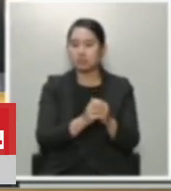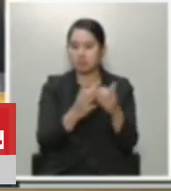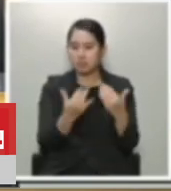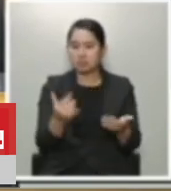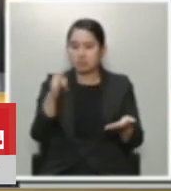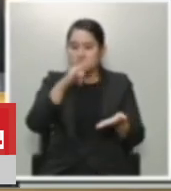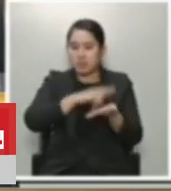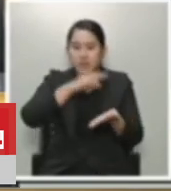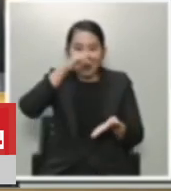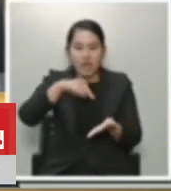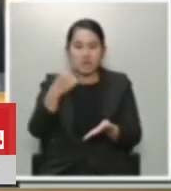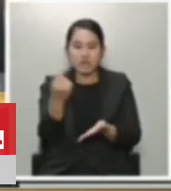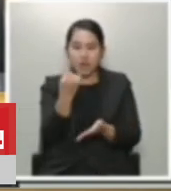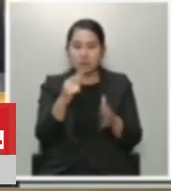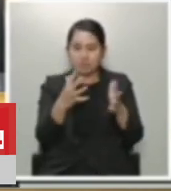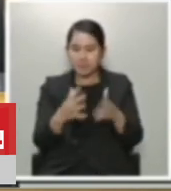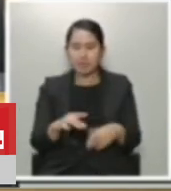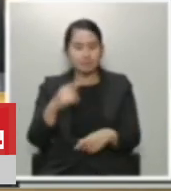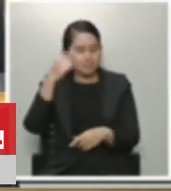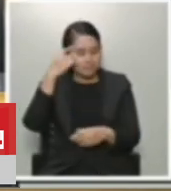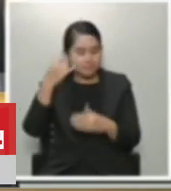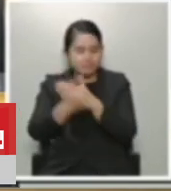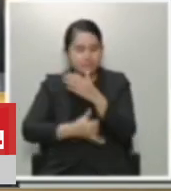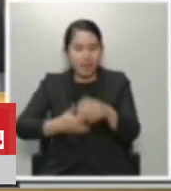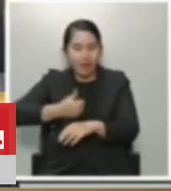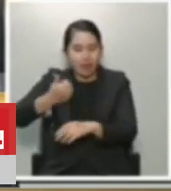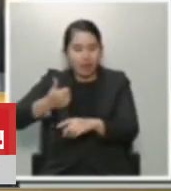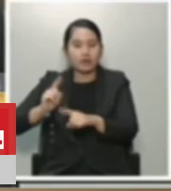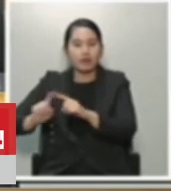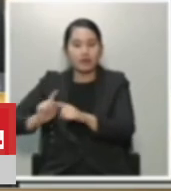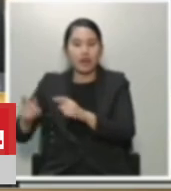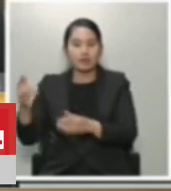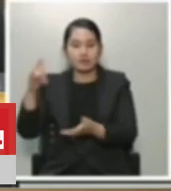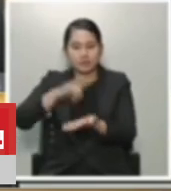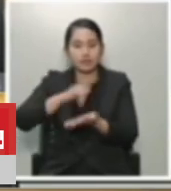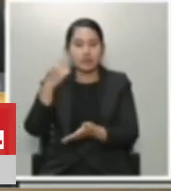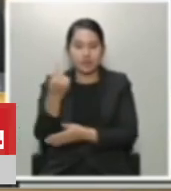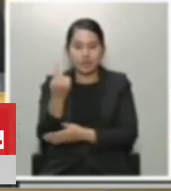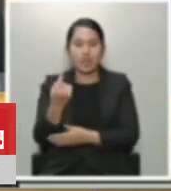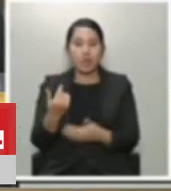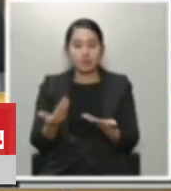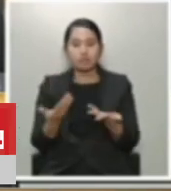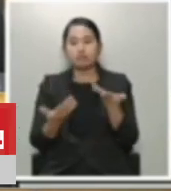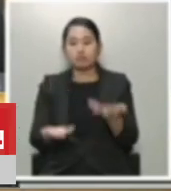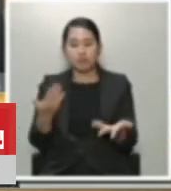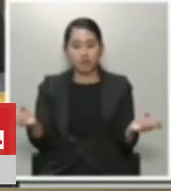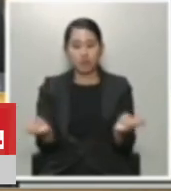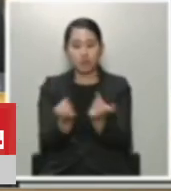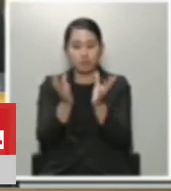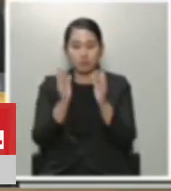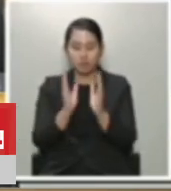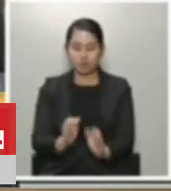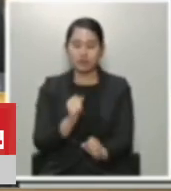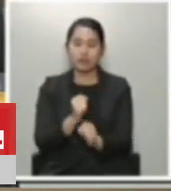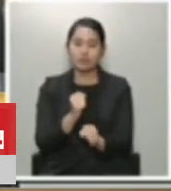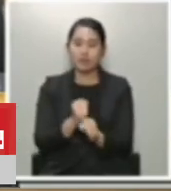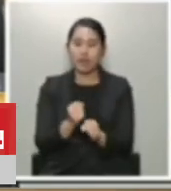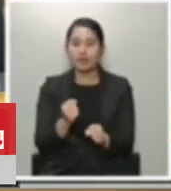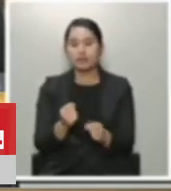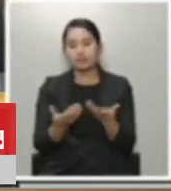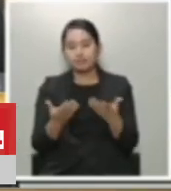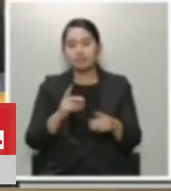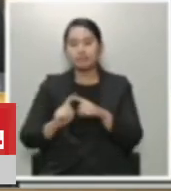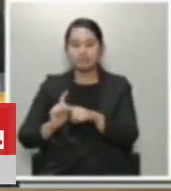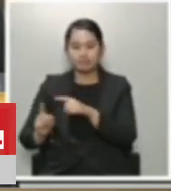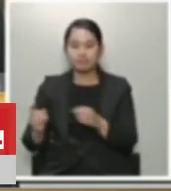ทำให้นะครับเรื่องของการว่างงานหรือว่าการตกงานนะครับหรือว่าส่งผลกระทบต่อผู้ประกอบการนะครับอีกหลายภา